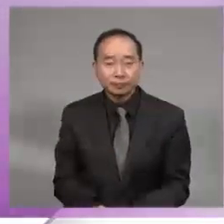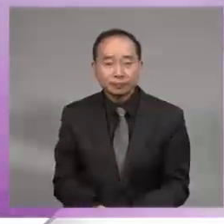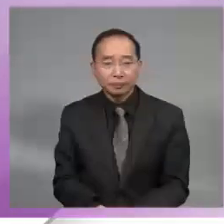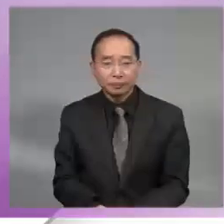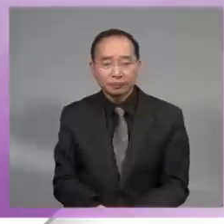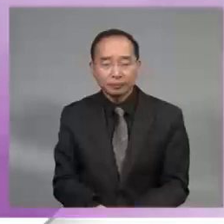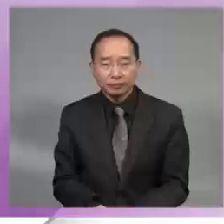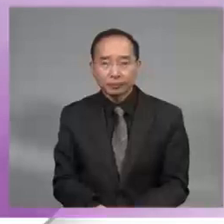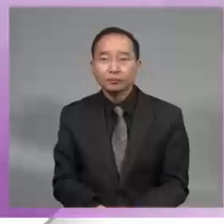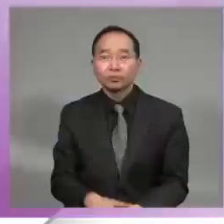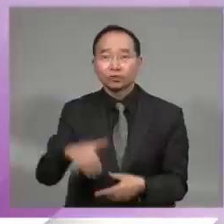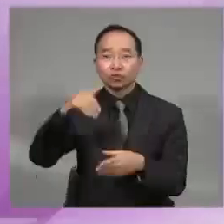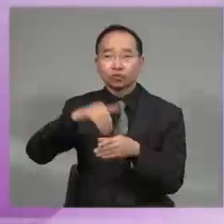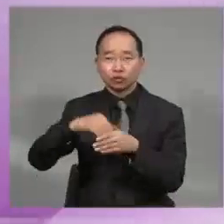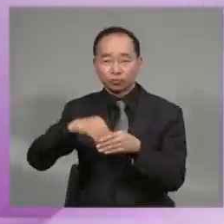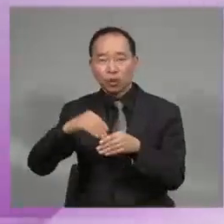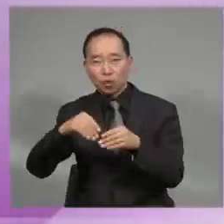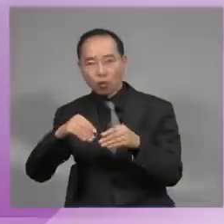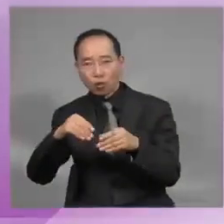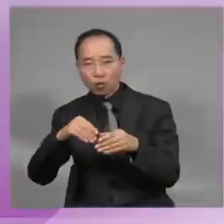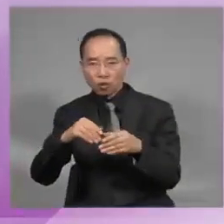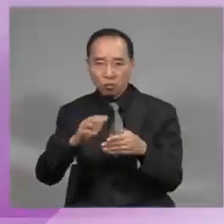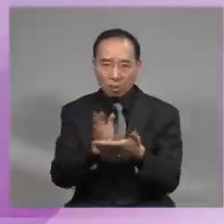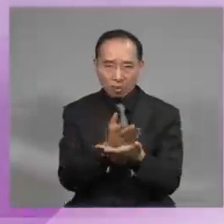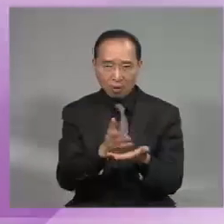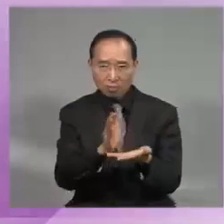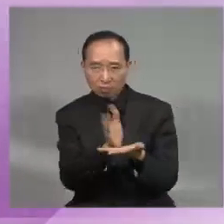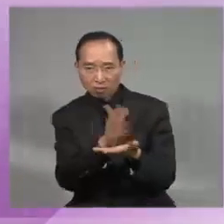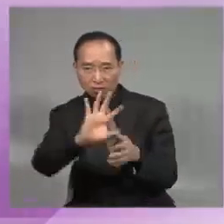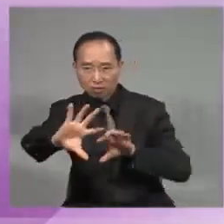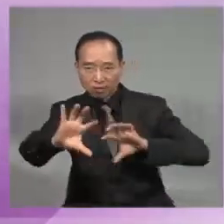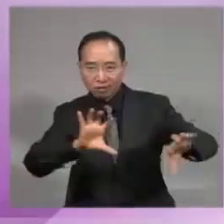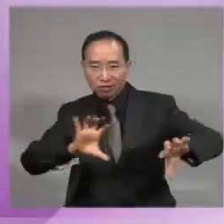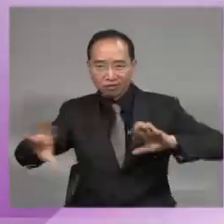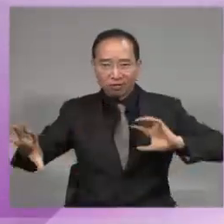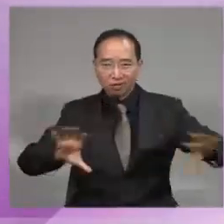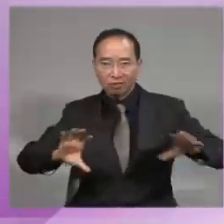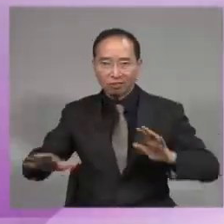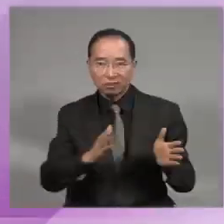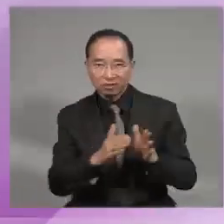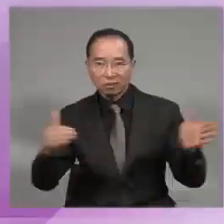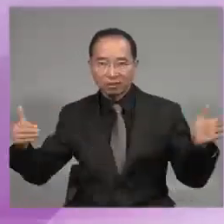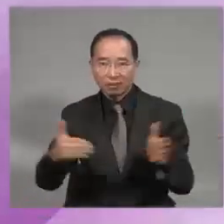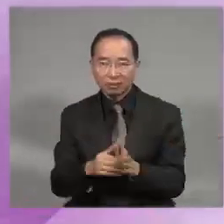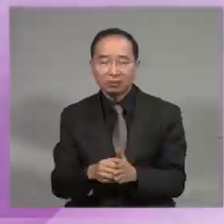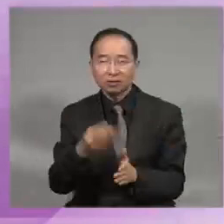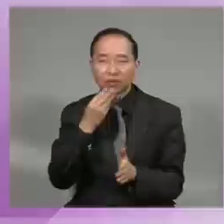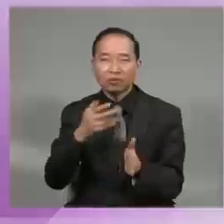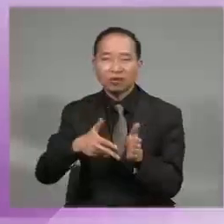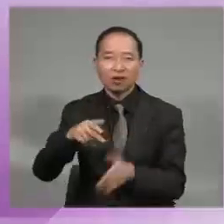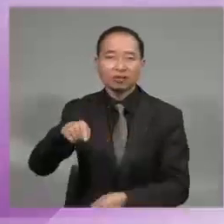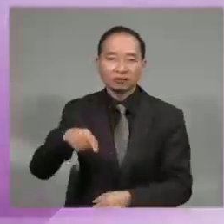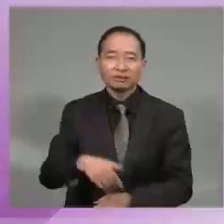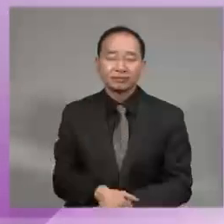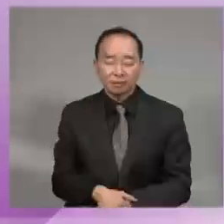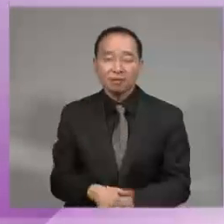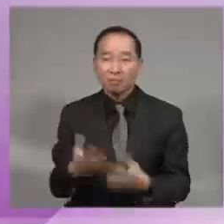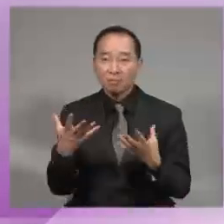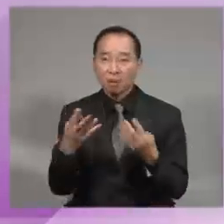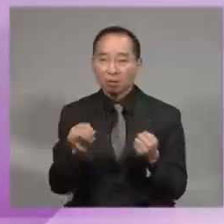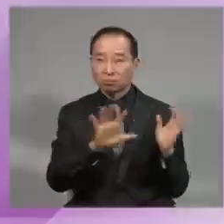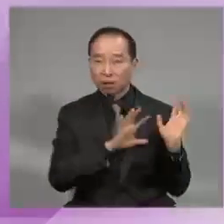이제 용지가 어느 정도 다 분류가 된 것 같고요. 예, 확실히 서울역에 위치한 사전투표소였고 많은 분들이